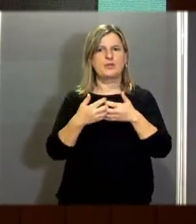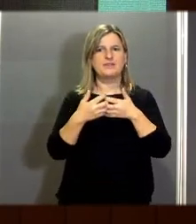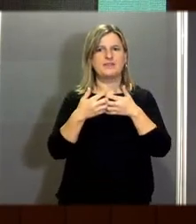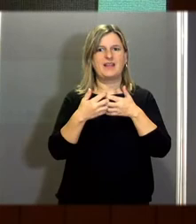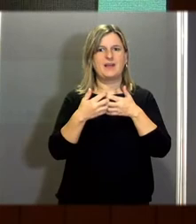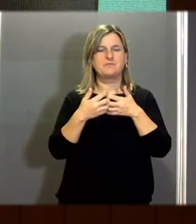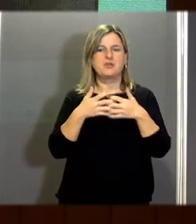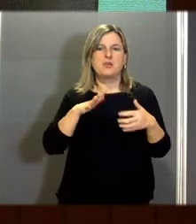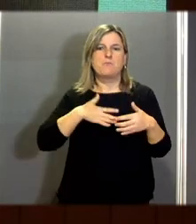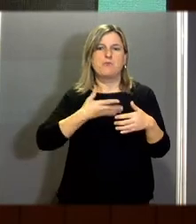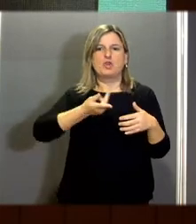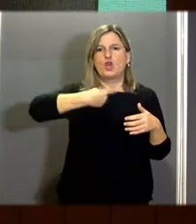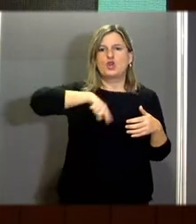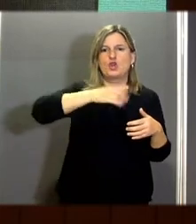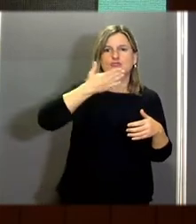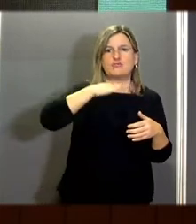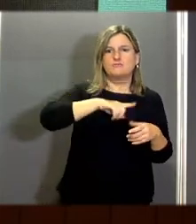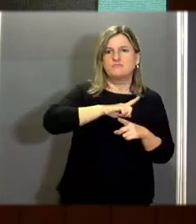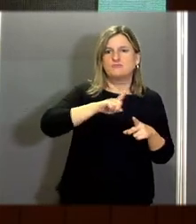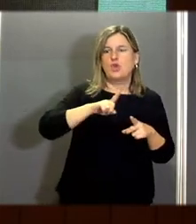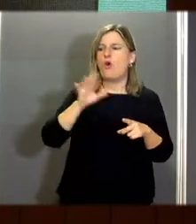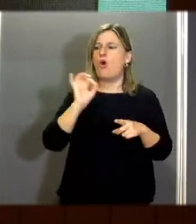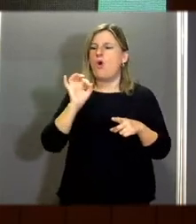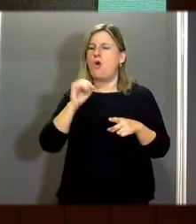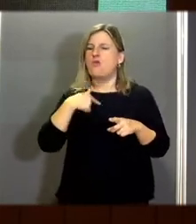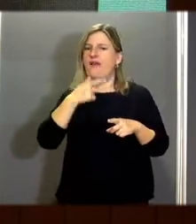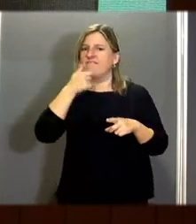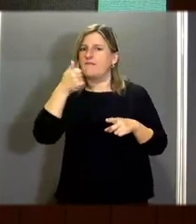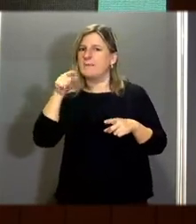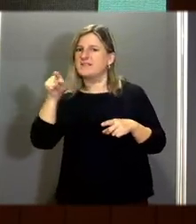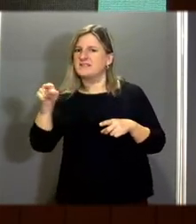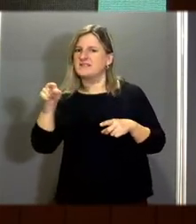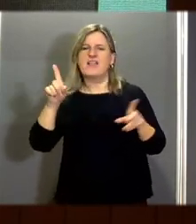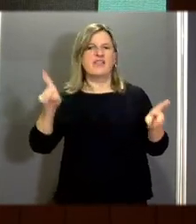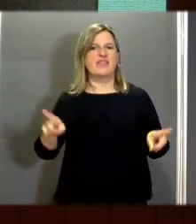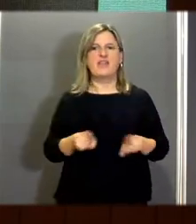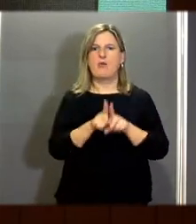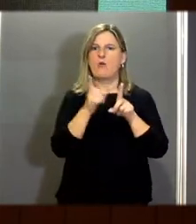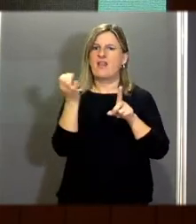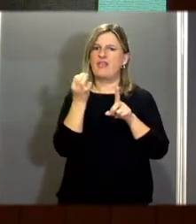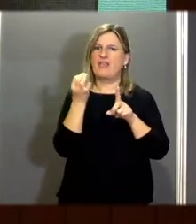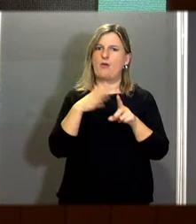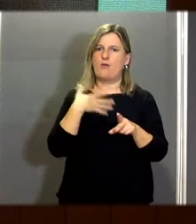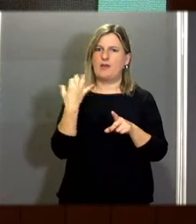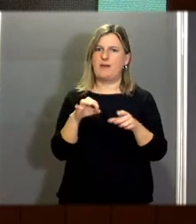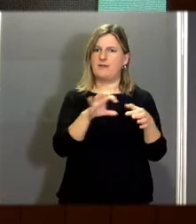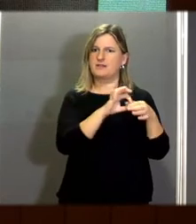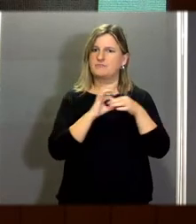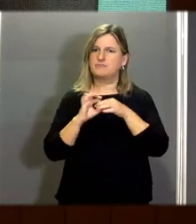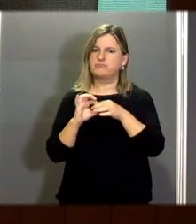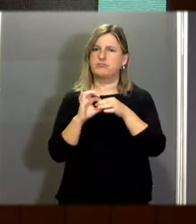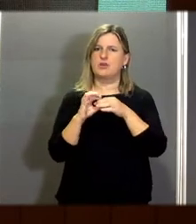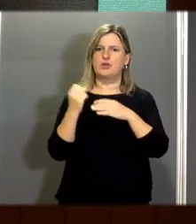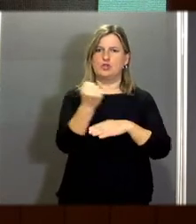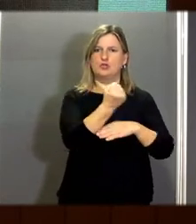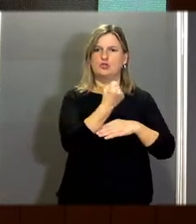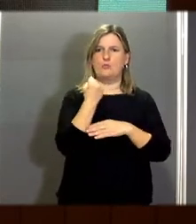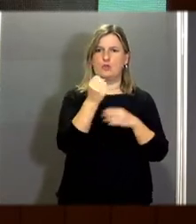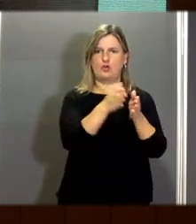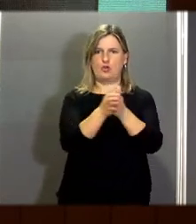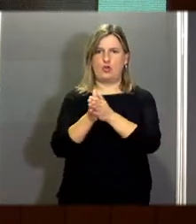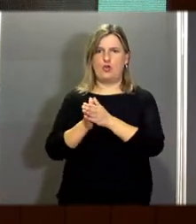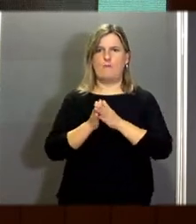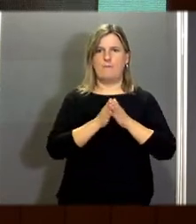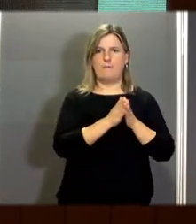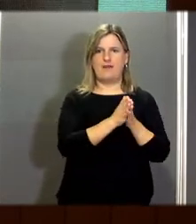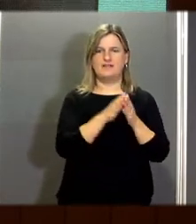nostres o unes altres ho siguin més, els hauríem de ser capaços sempre de donar suport als companys que tenen